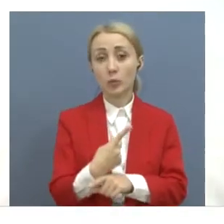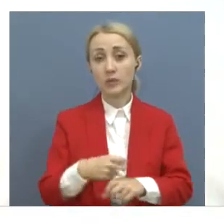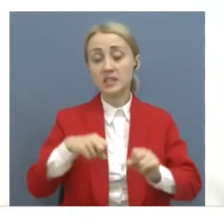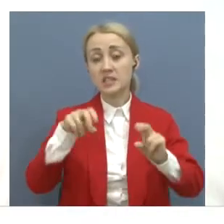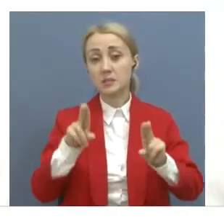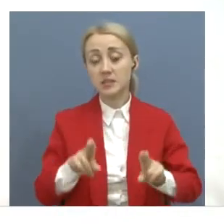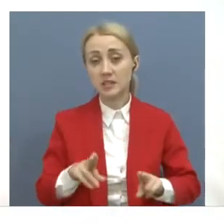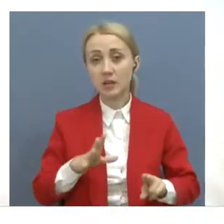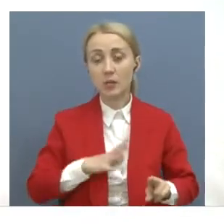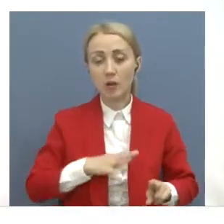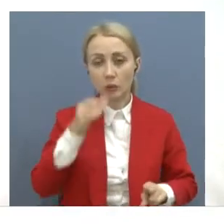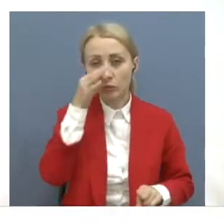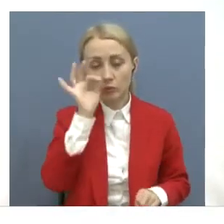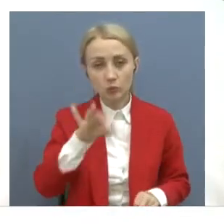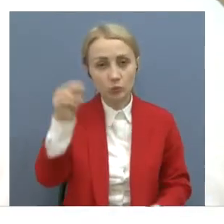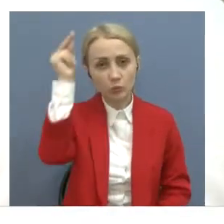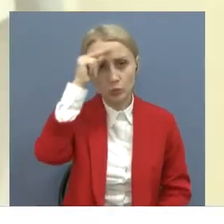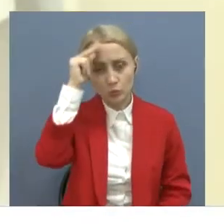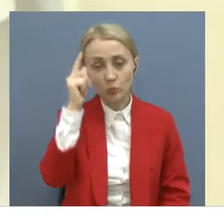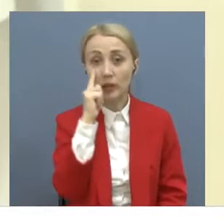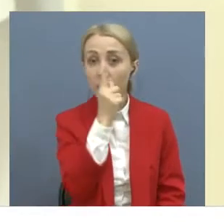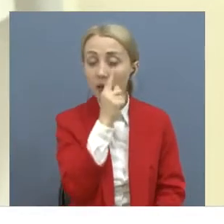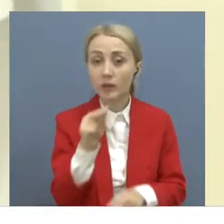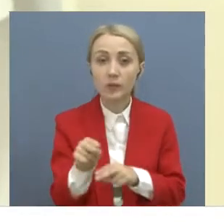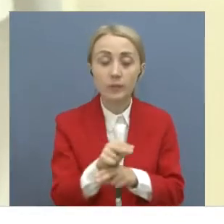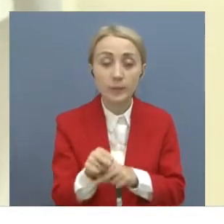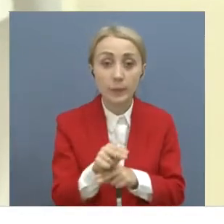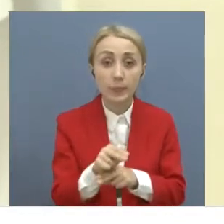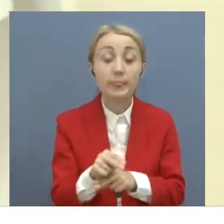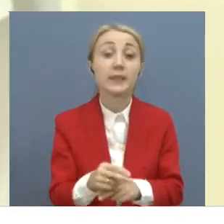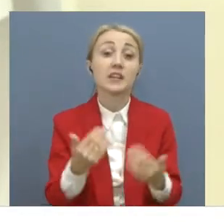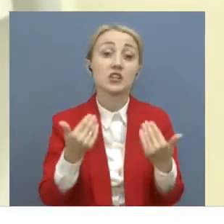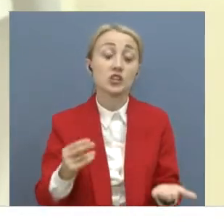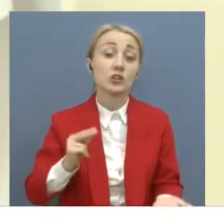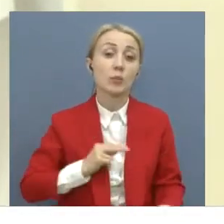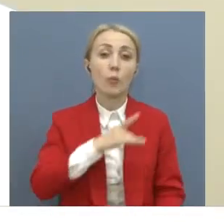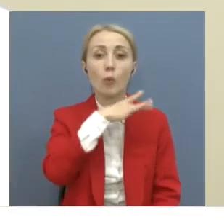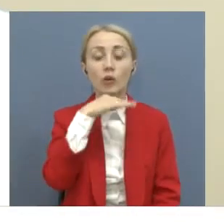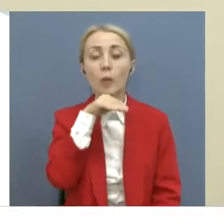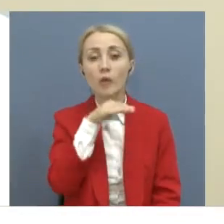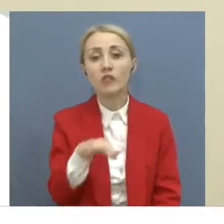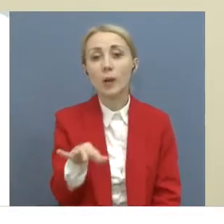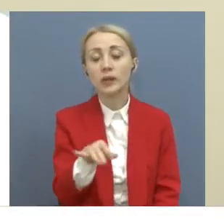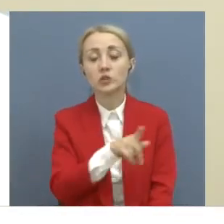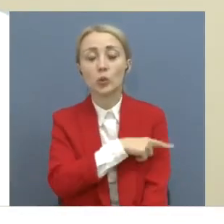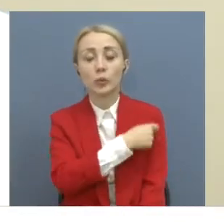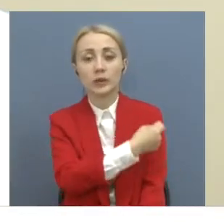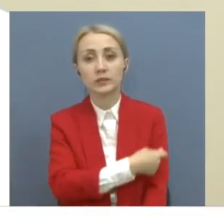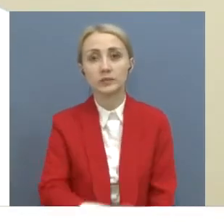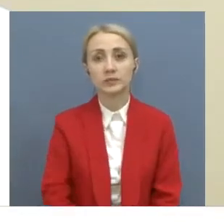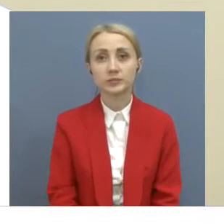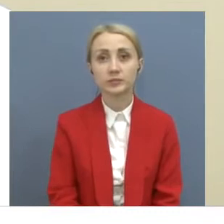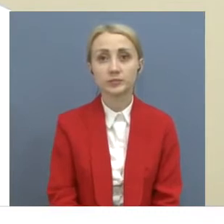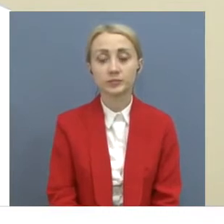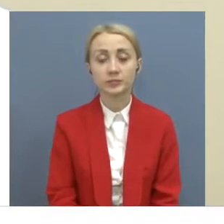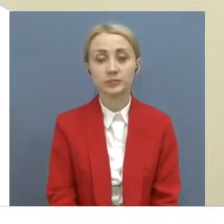біліктілігін алып шығады. Қазір облыстық көпбейінді ауруханасында көз дәрігері болып еңбек етуде. Почему я выбрал офтальмологию? Менің